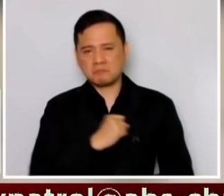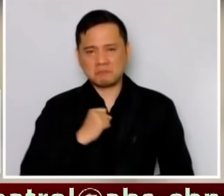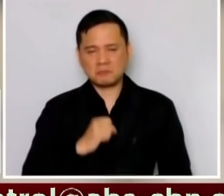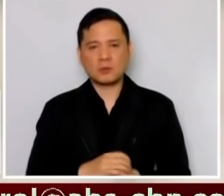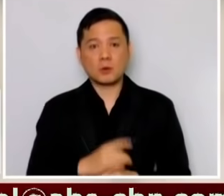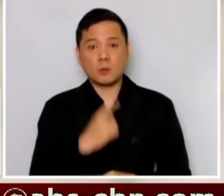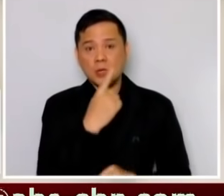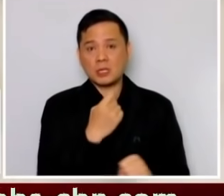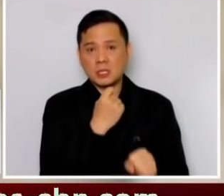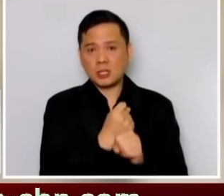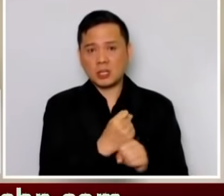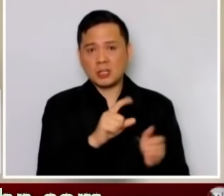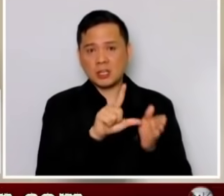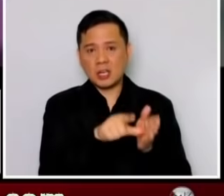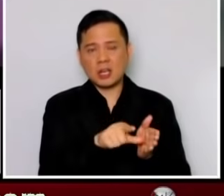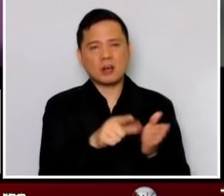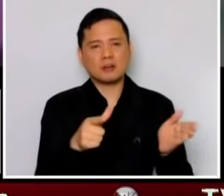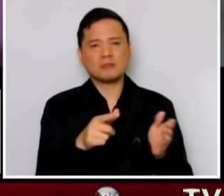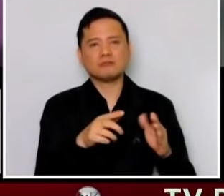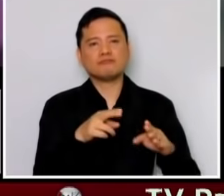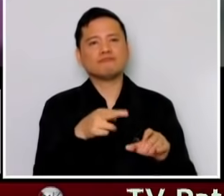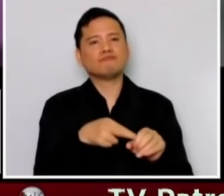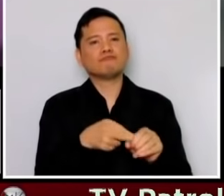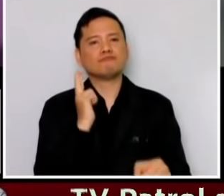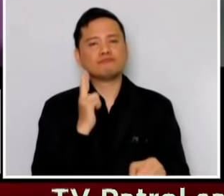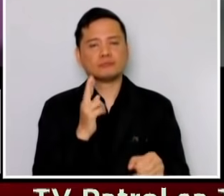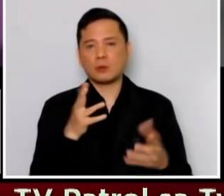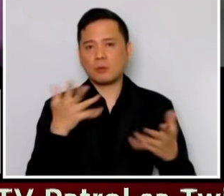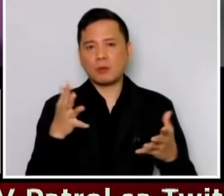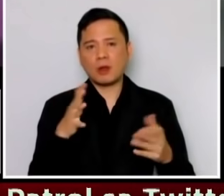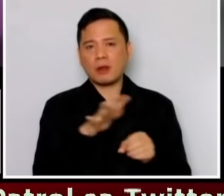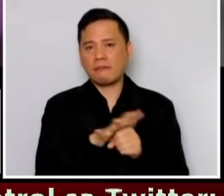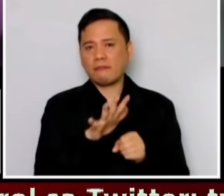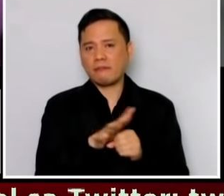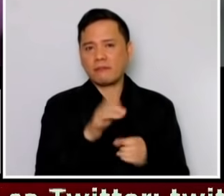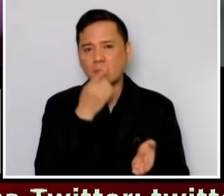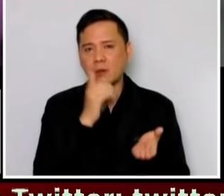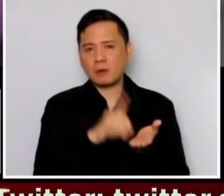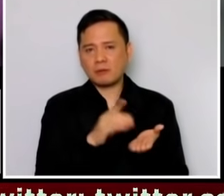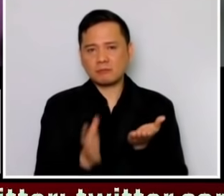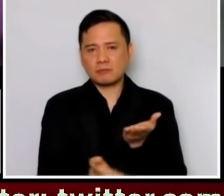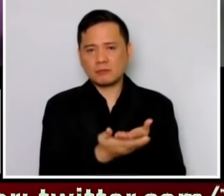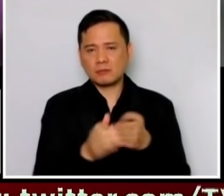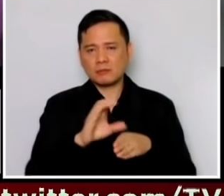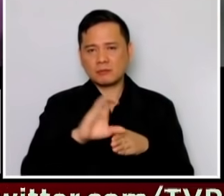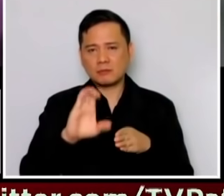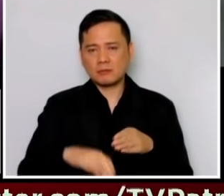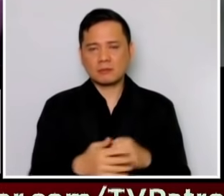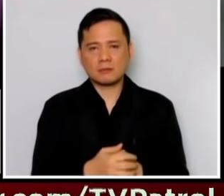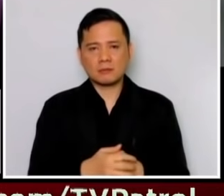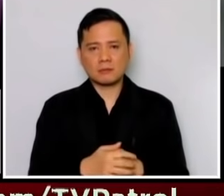wala nang sapat na dokumento. Pero naabutan ng travel ban ng isama ng gobyerno sa red